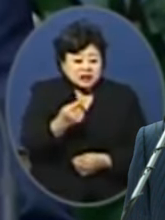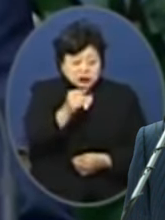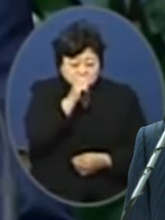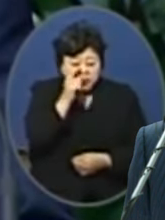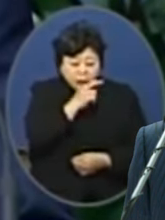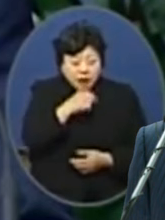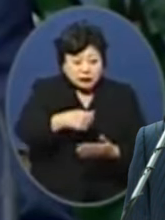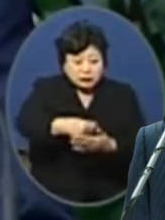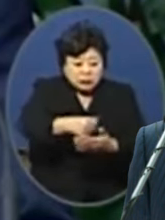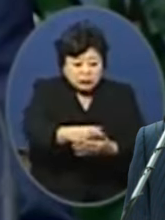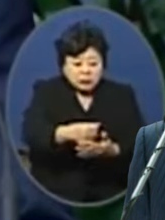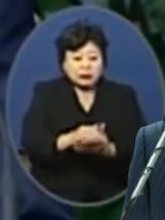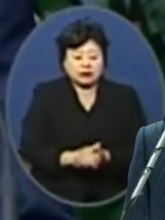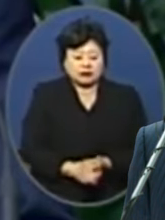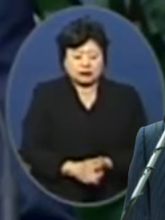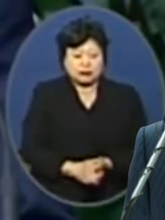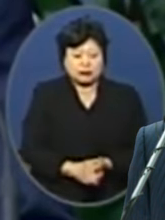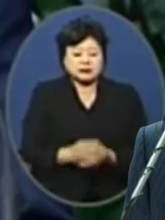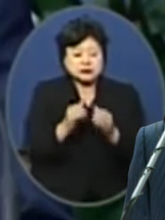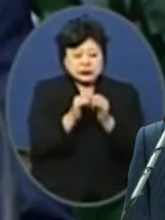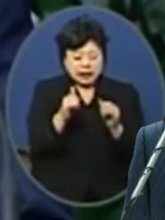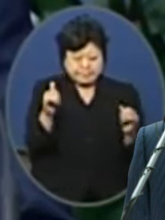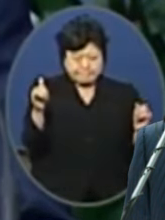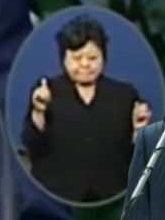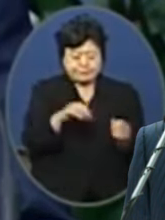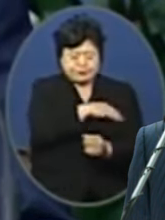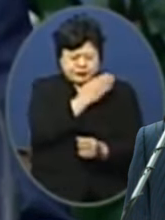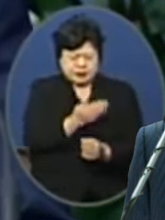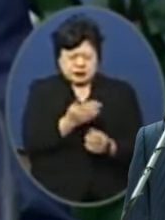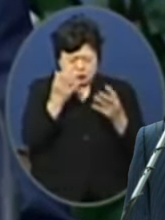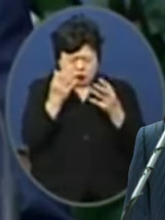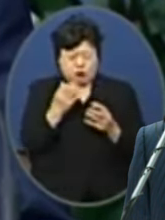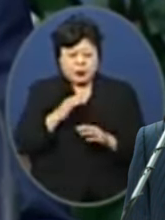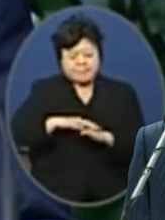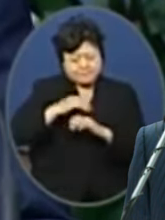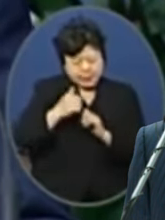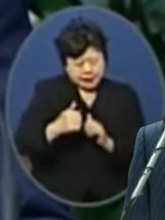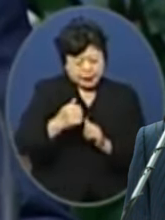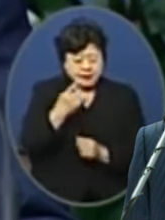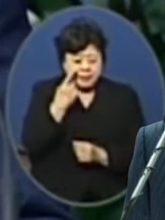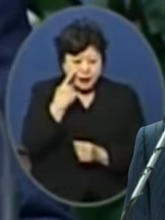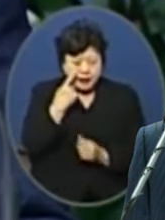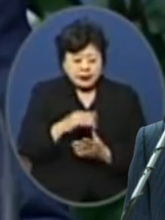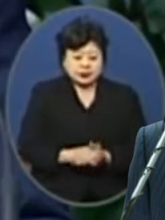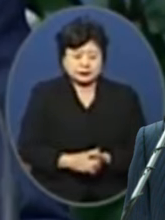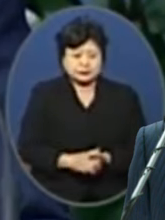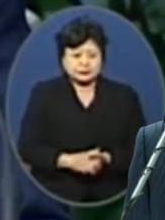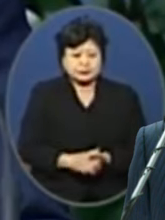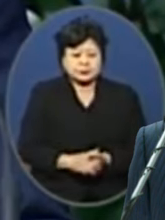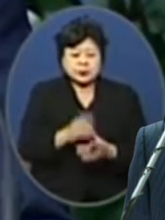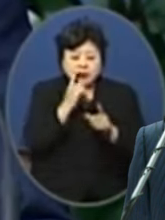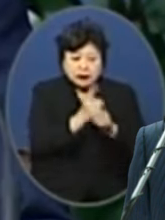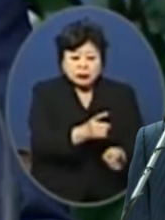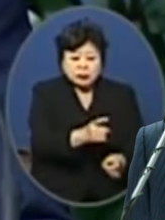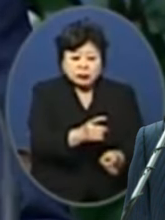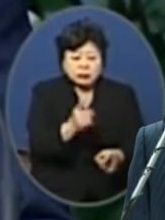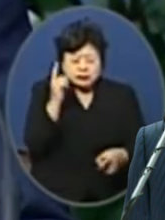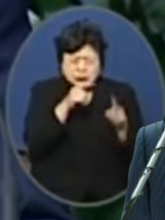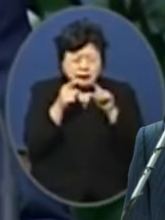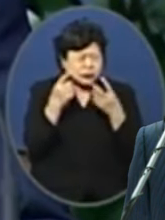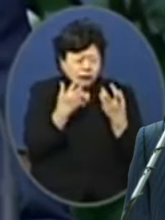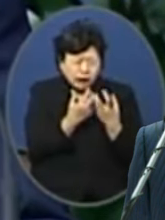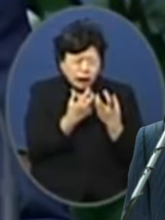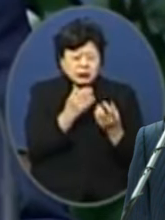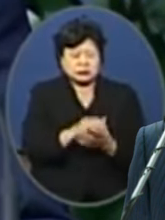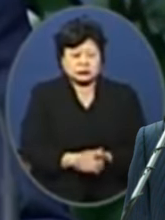나쁜 것을 결정한다 인간의 능력으로 고난과 대결하여 이겨도 상처